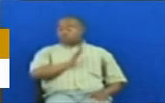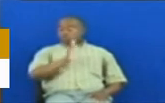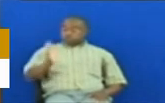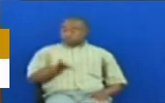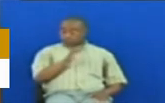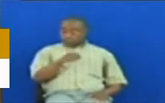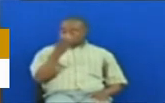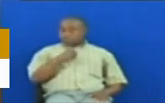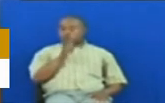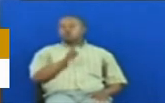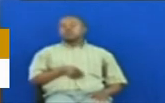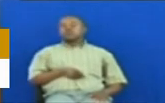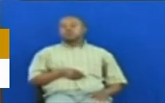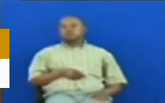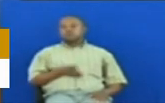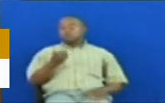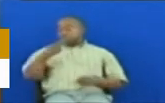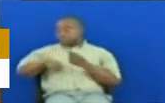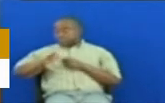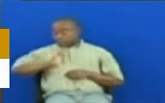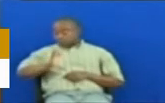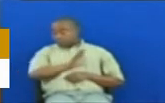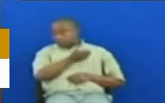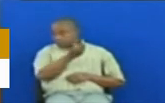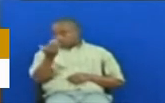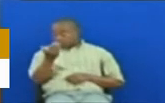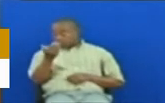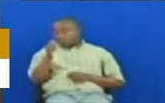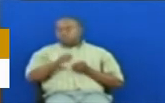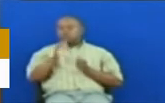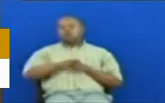mitatu, huyu bado yupo, hata kija bodi nyingine kunakuwa na zile overlap.